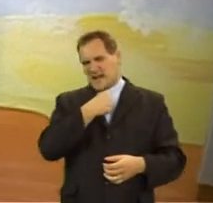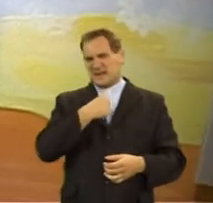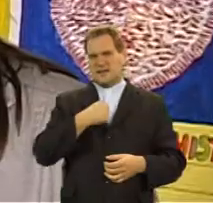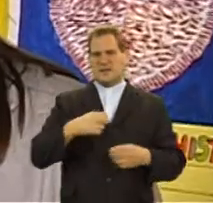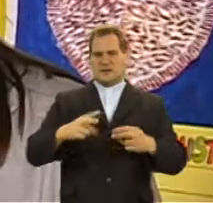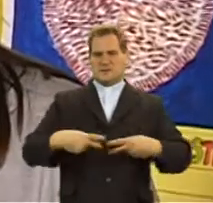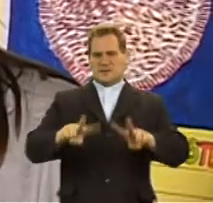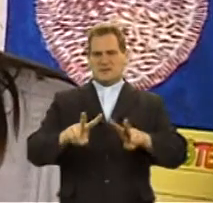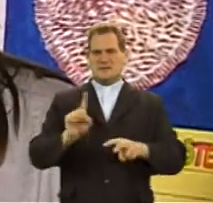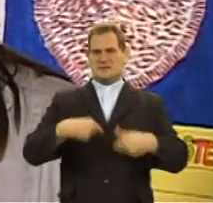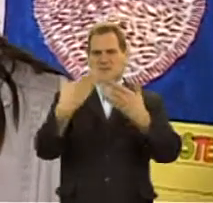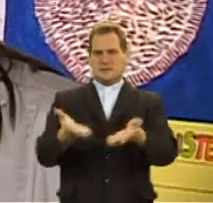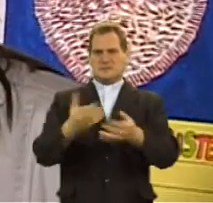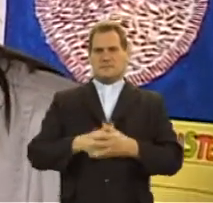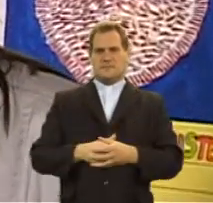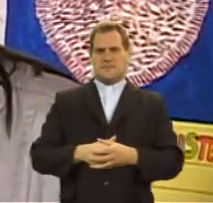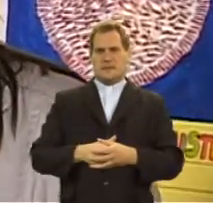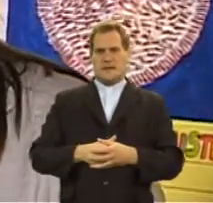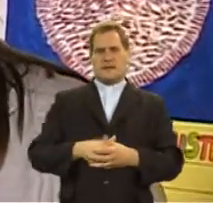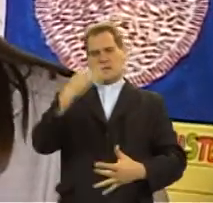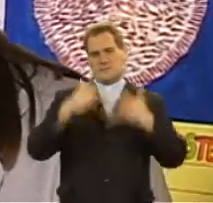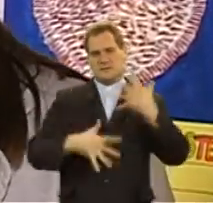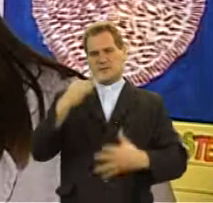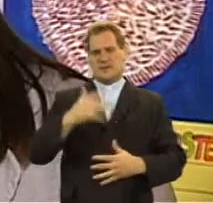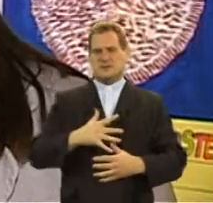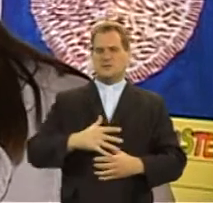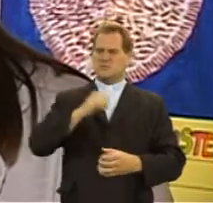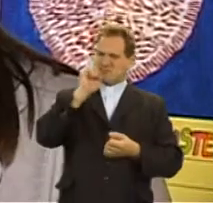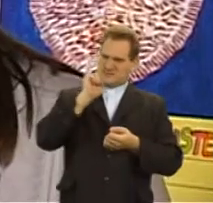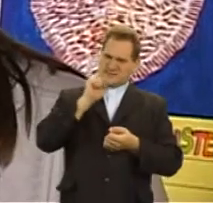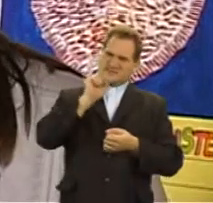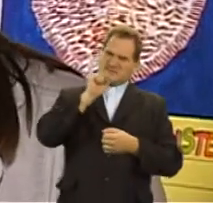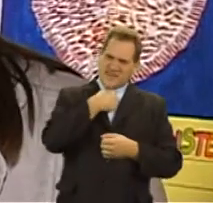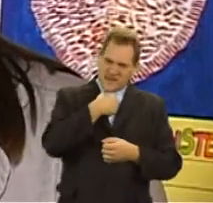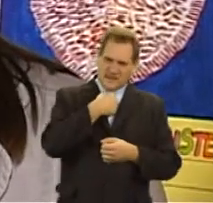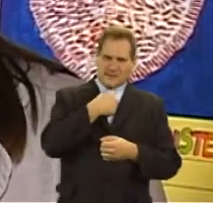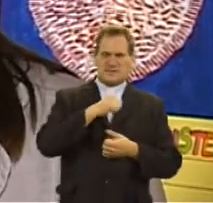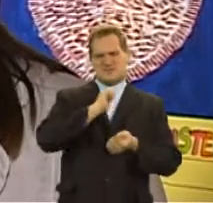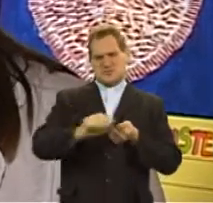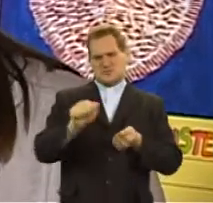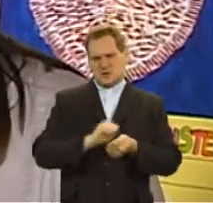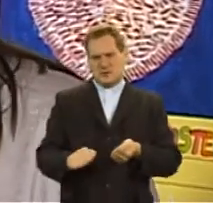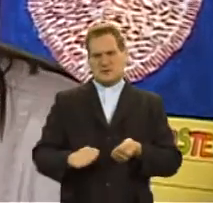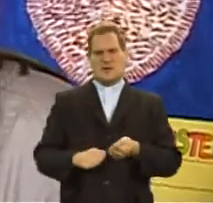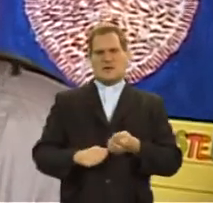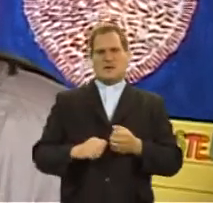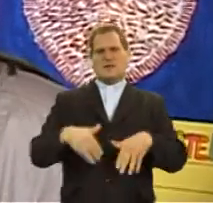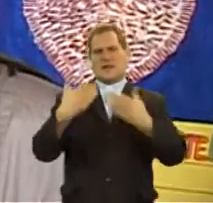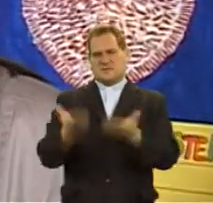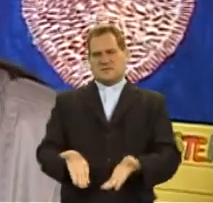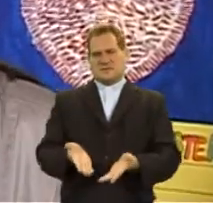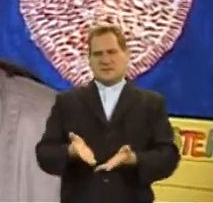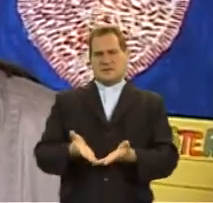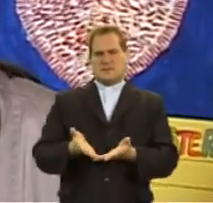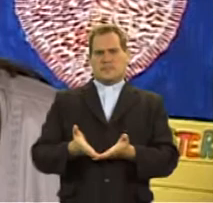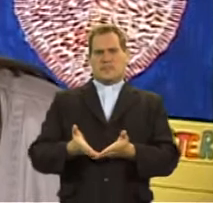darowizn. Sprzęt jest wyeksploatowany, są to przeważnie darowizny. Darowizna w ubiegłym roku to były